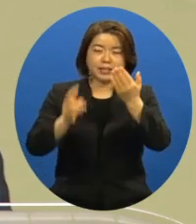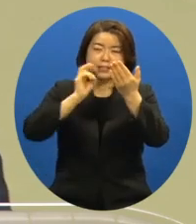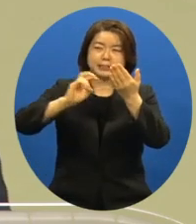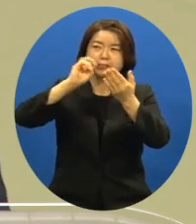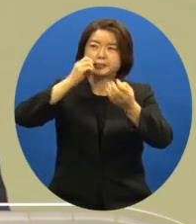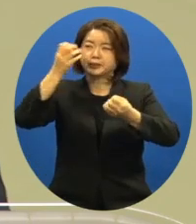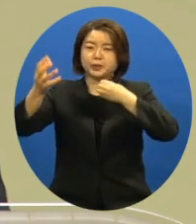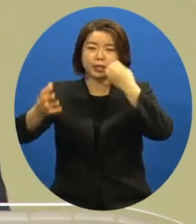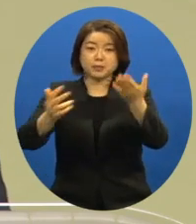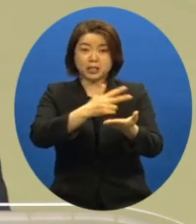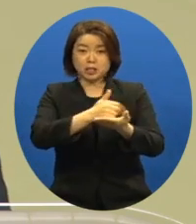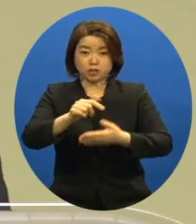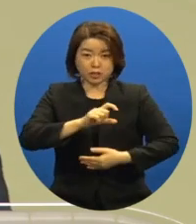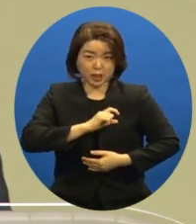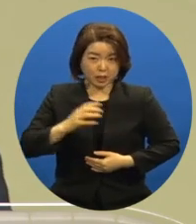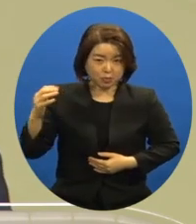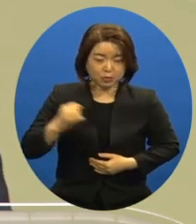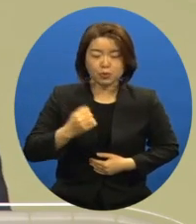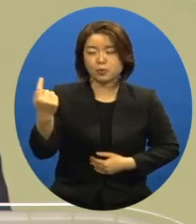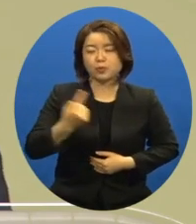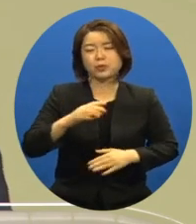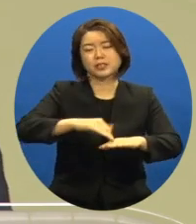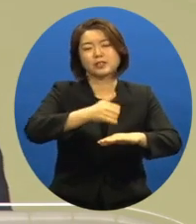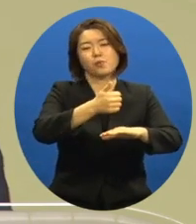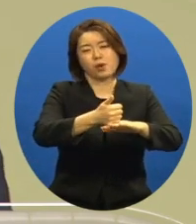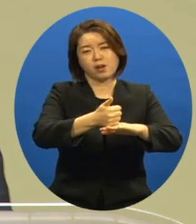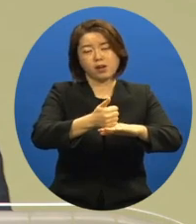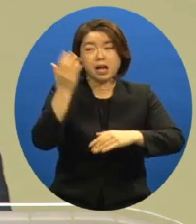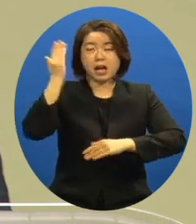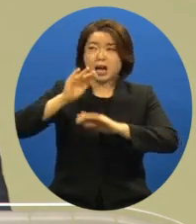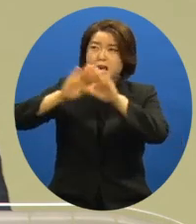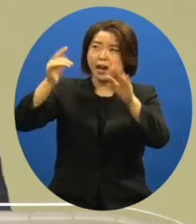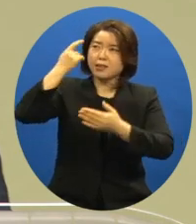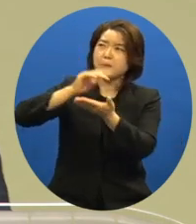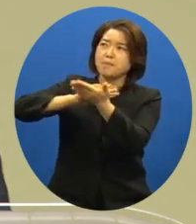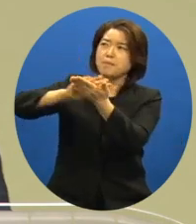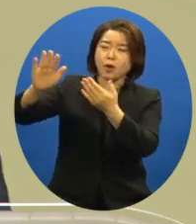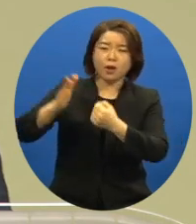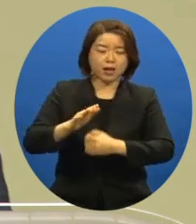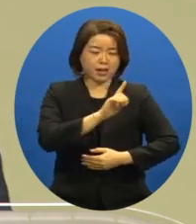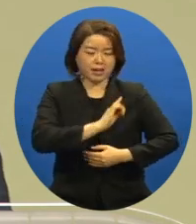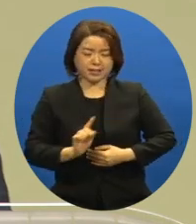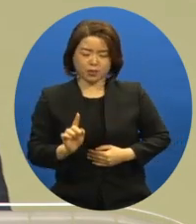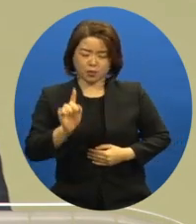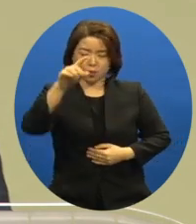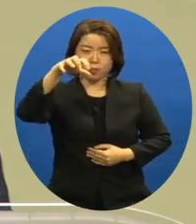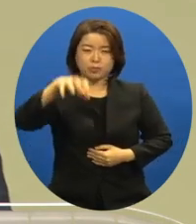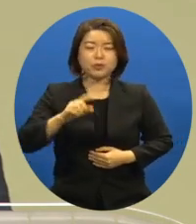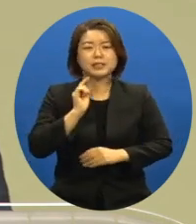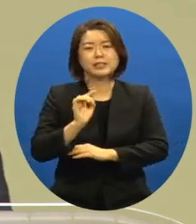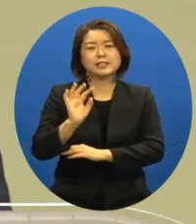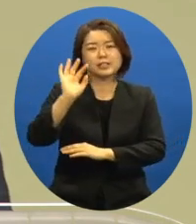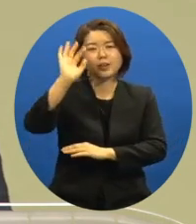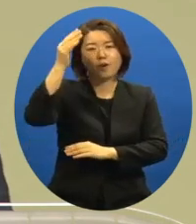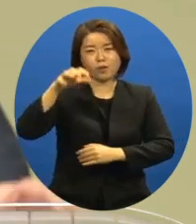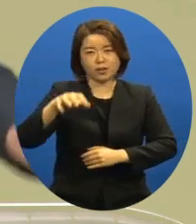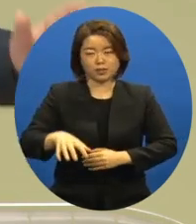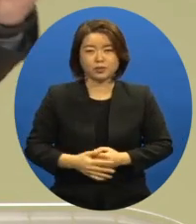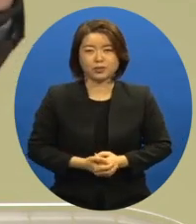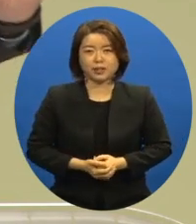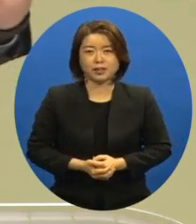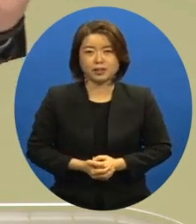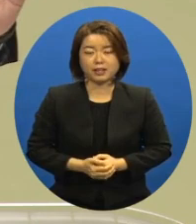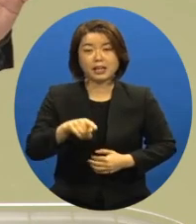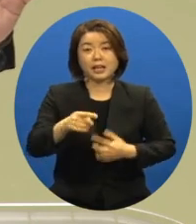찬송하리로다 주의 이름으로 오시는 왕이여 하늘에는 평화여 가장 높은 곳에는 영광이로다.